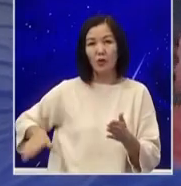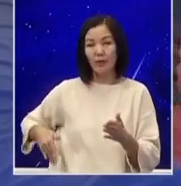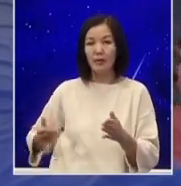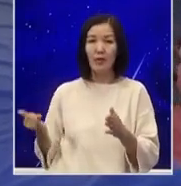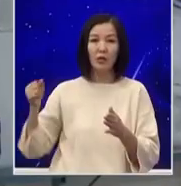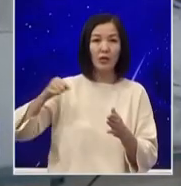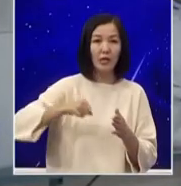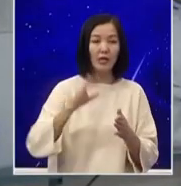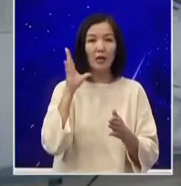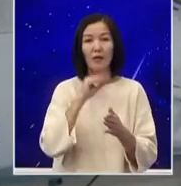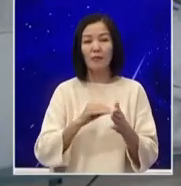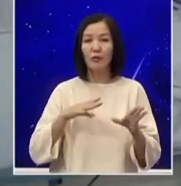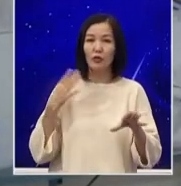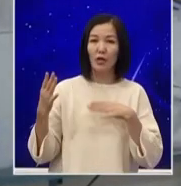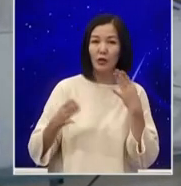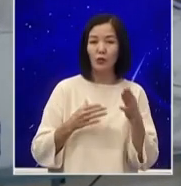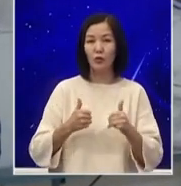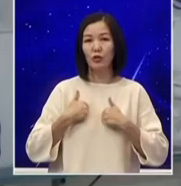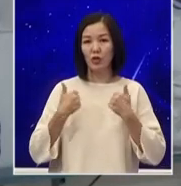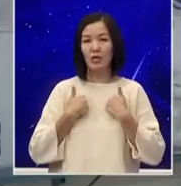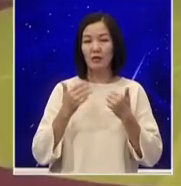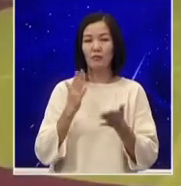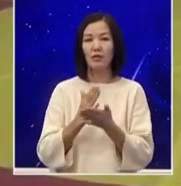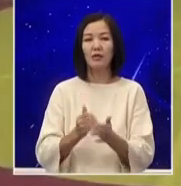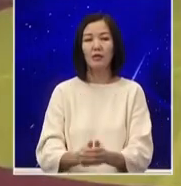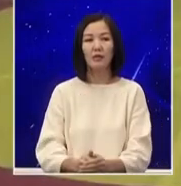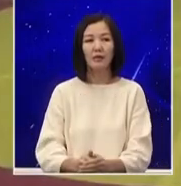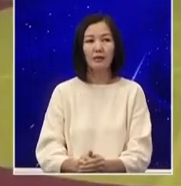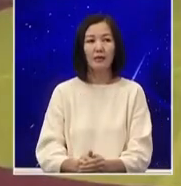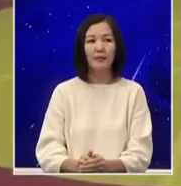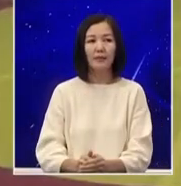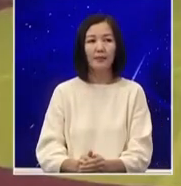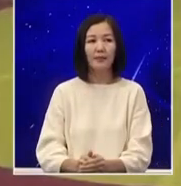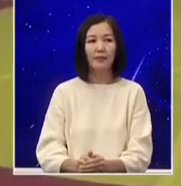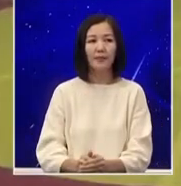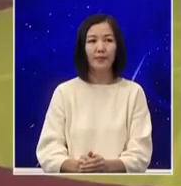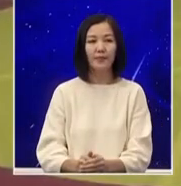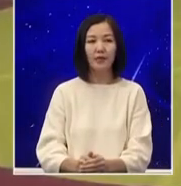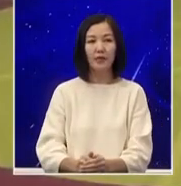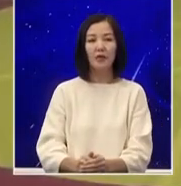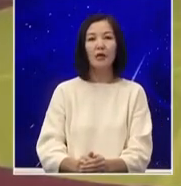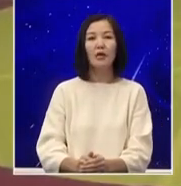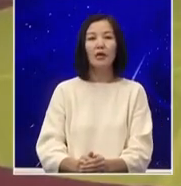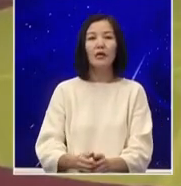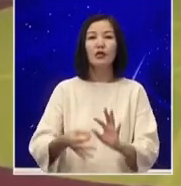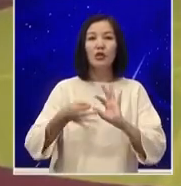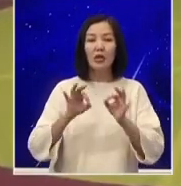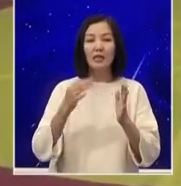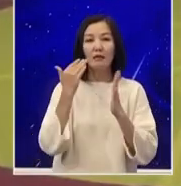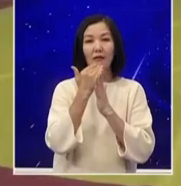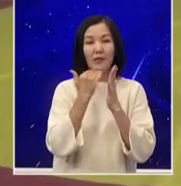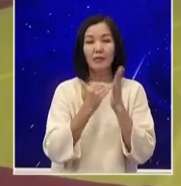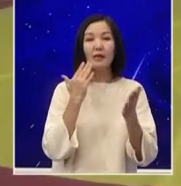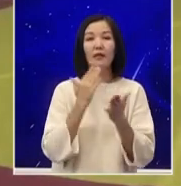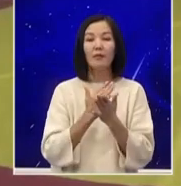бірқатар тәсілді жаттығуда жетілдіріп жатыр. Белгілі бір не бар, расписание. Бір күні тауға шығамыз,